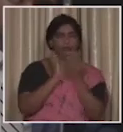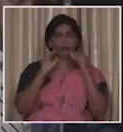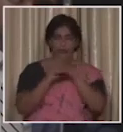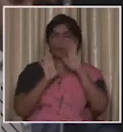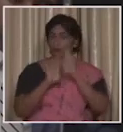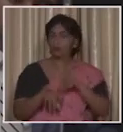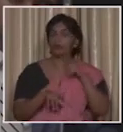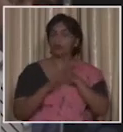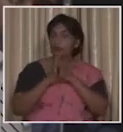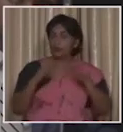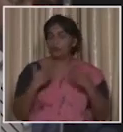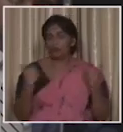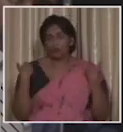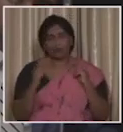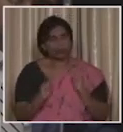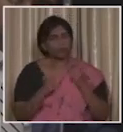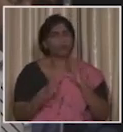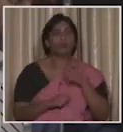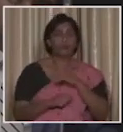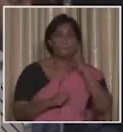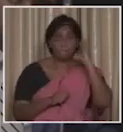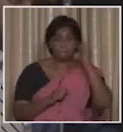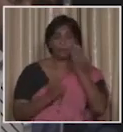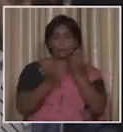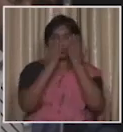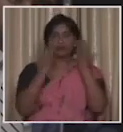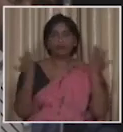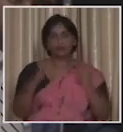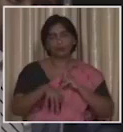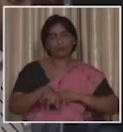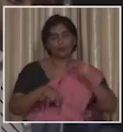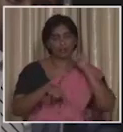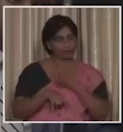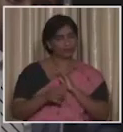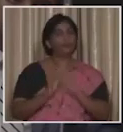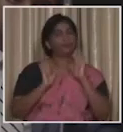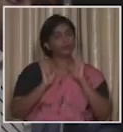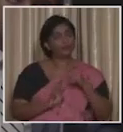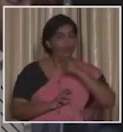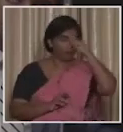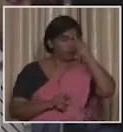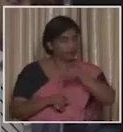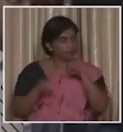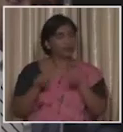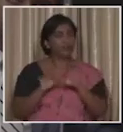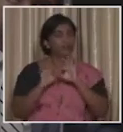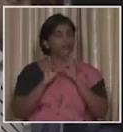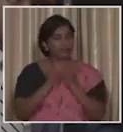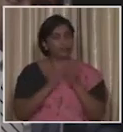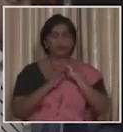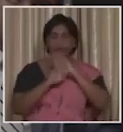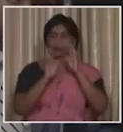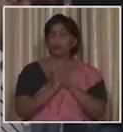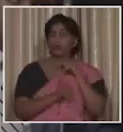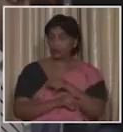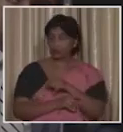එතුමා විශාල වෙහෙසක් ගත්තා. ඒක ප්‍රතිඵල එතුමාට දකින්න නොලැබීම අවාසනාවන්ත කාරණයක්. කෙසේ වුවත් එතුමා වගේම මගේ පවුලයාත් විශේෂයෙන්